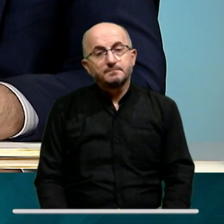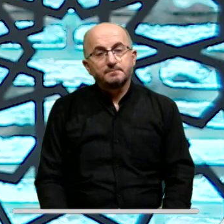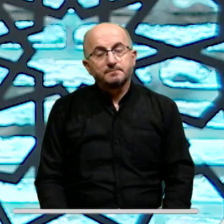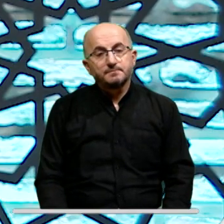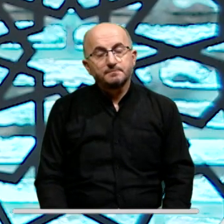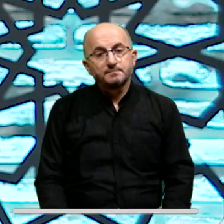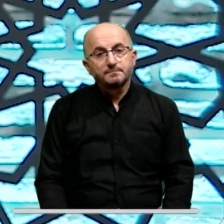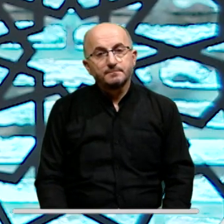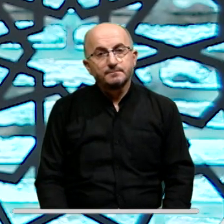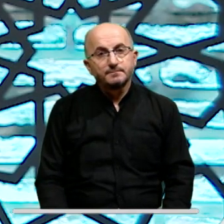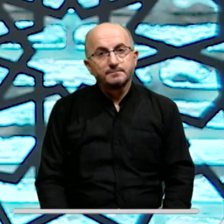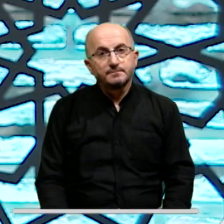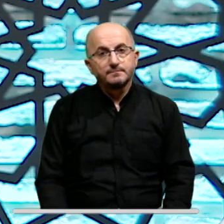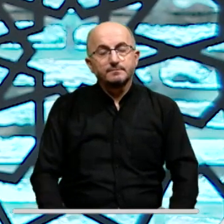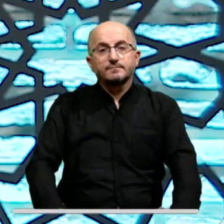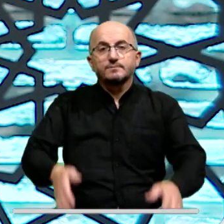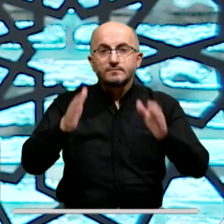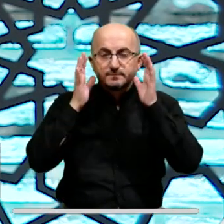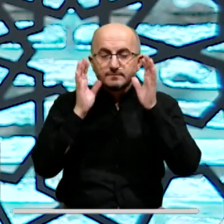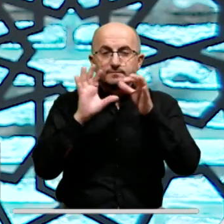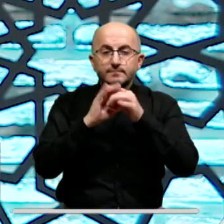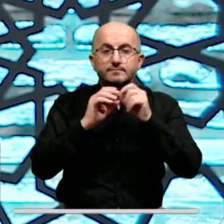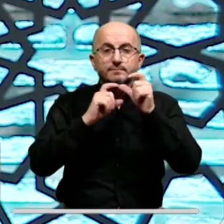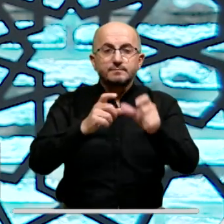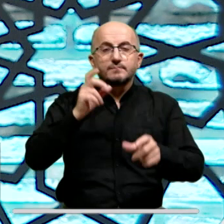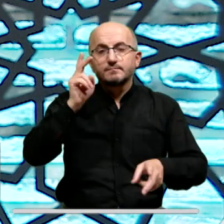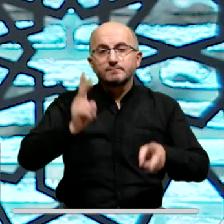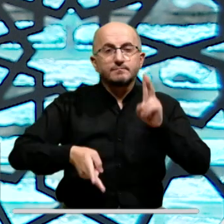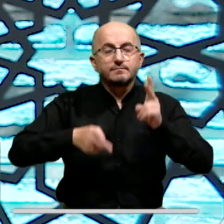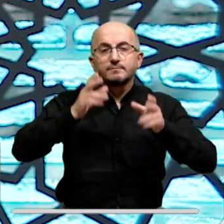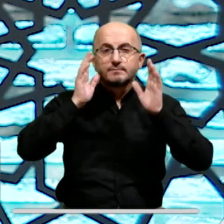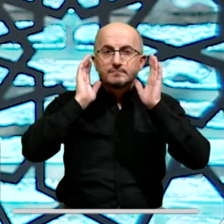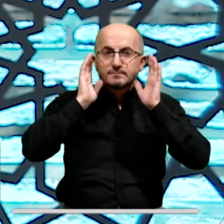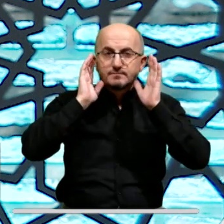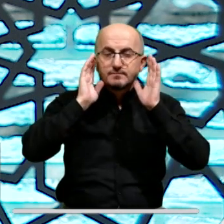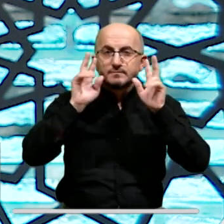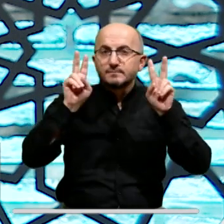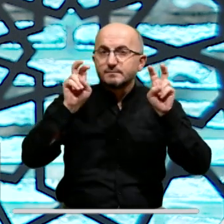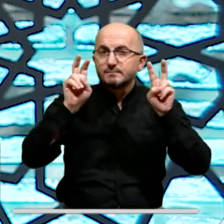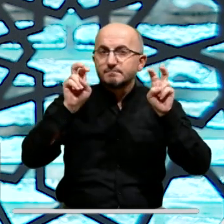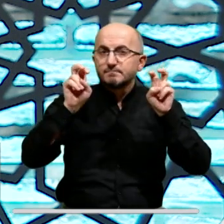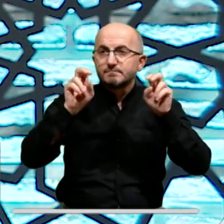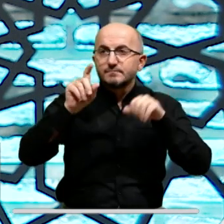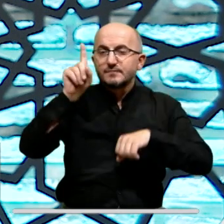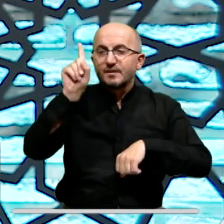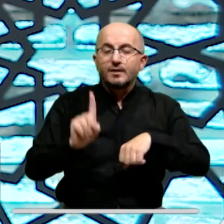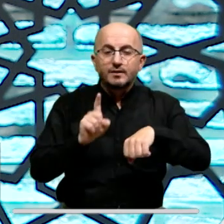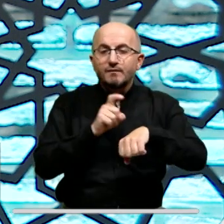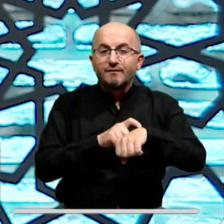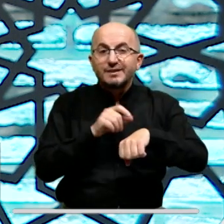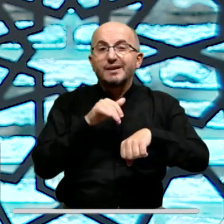Fahri Bey'in selamları var efendim. Namazla alakalı bir soru sormuş. Bazen namazlar hususunda hani ilk vaktinde değil